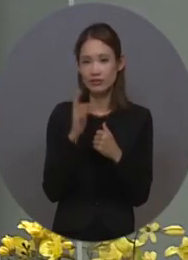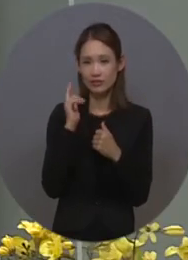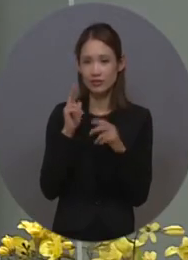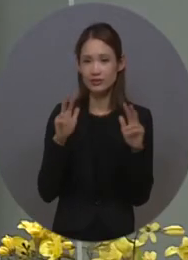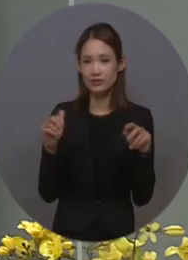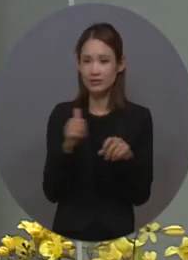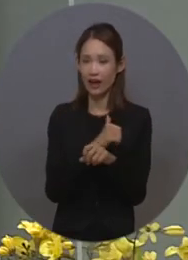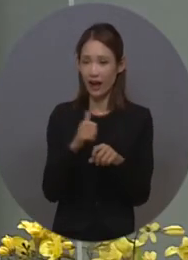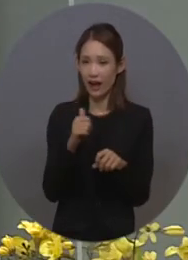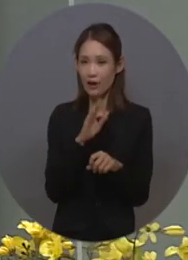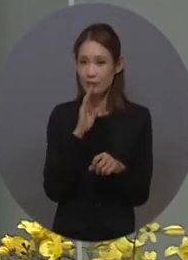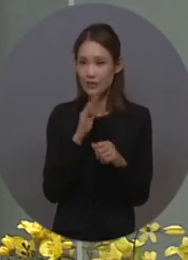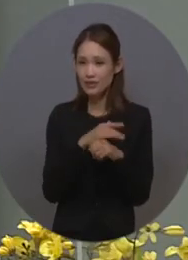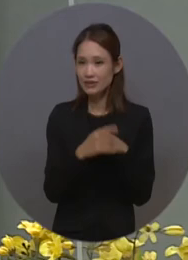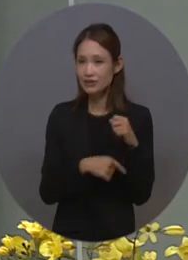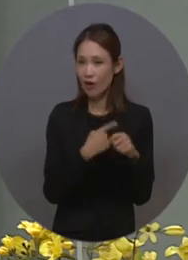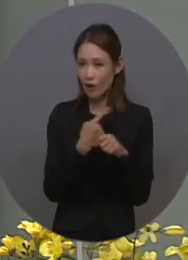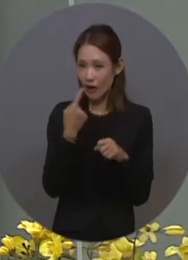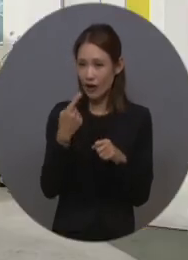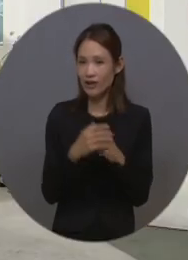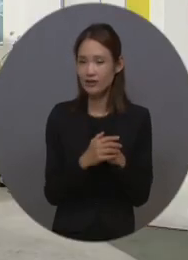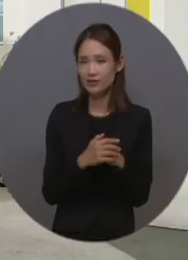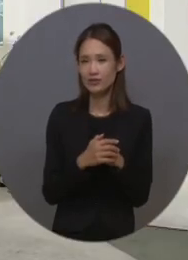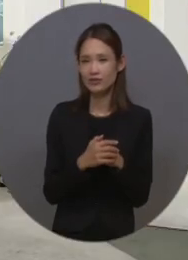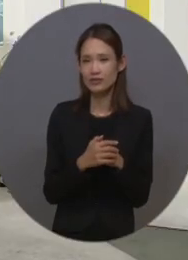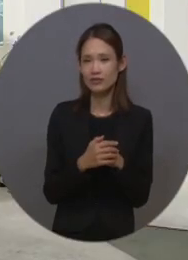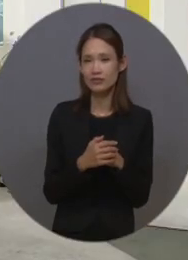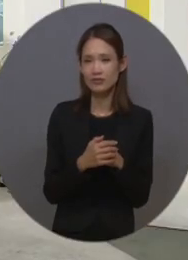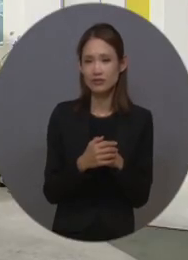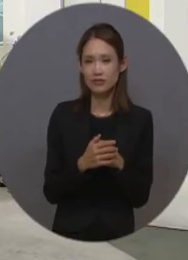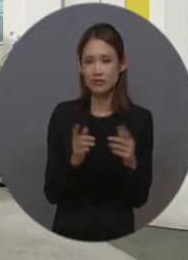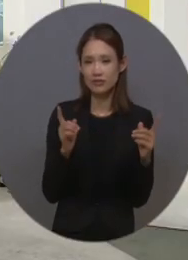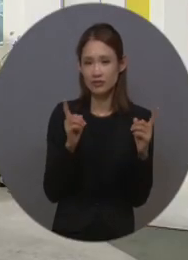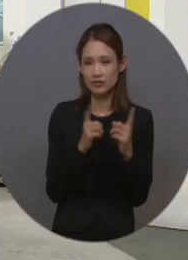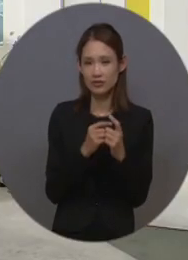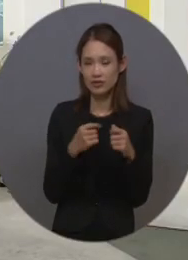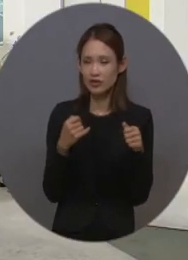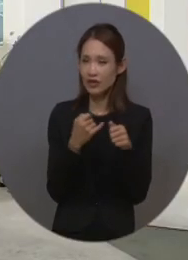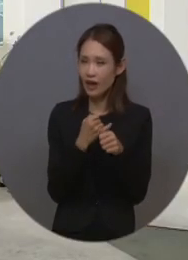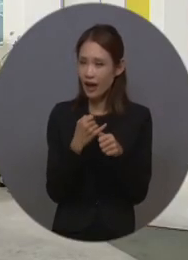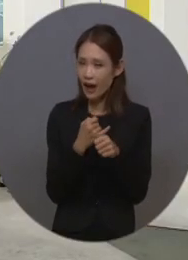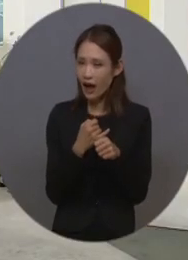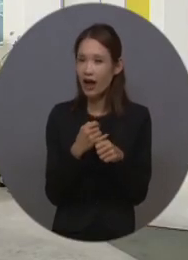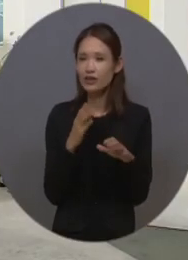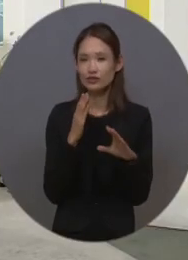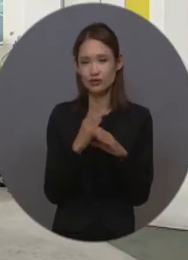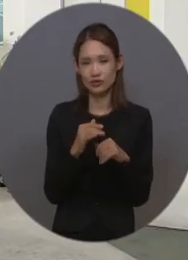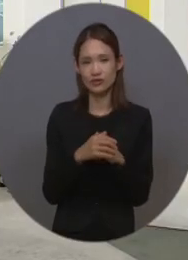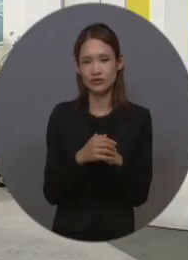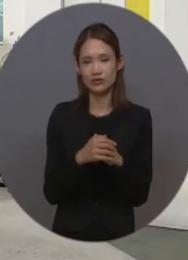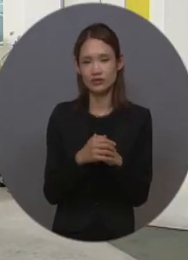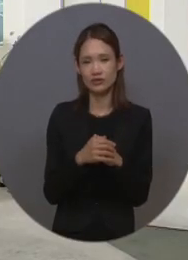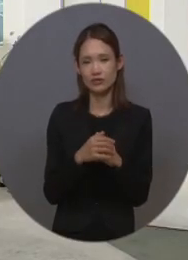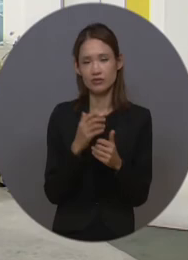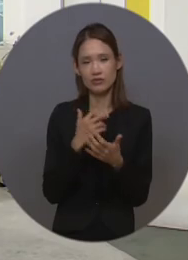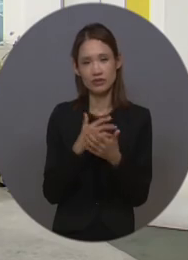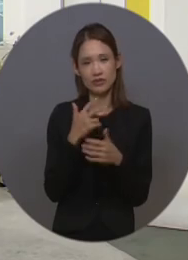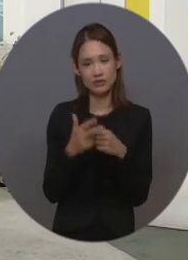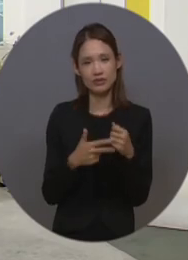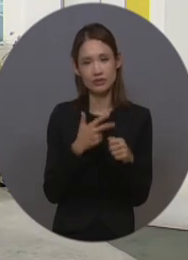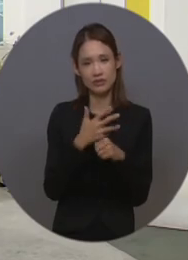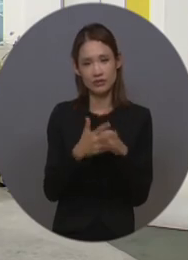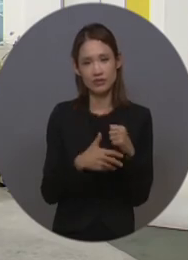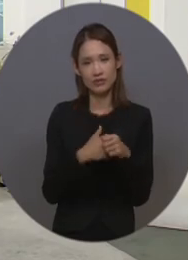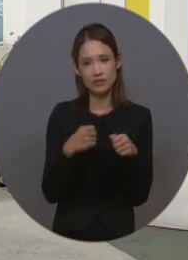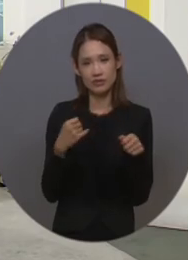호텔을 지금도 다니신다며요? 1년 한 번씩. 예. 네. 그 이제 그래서 이제 만나가지고 연애를 네. 하다가 네. 아, 한 7, 8년 연애한